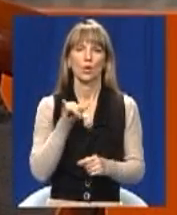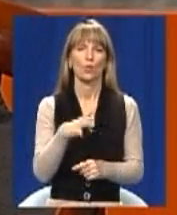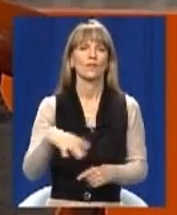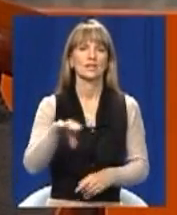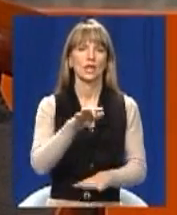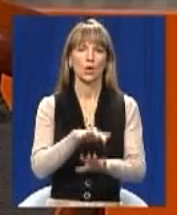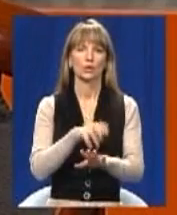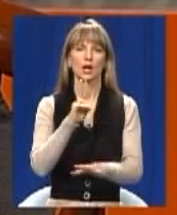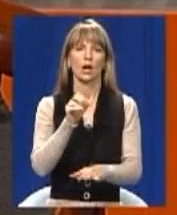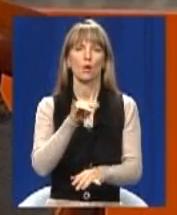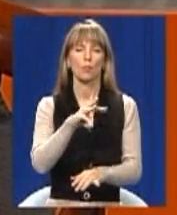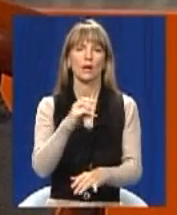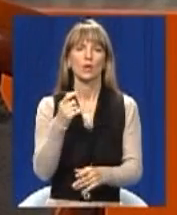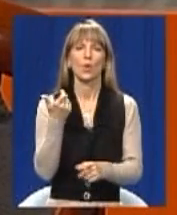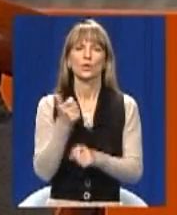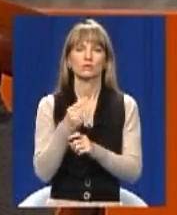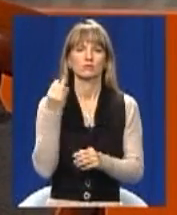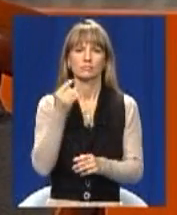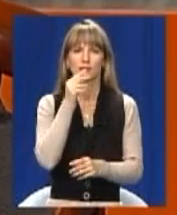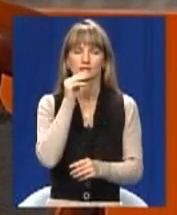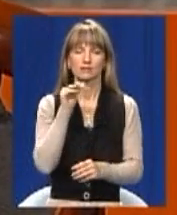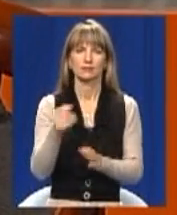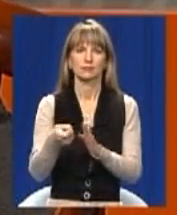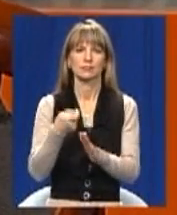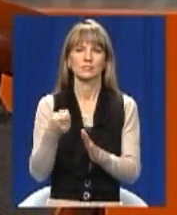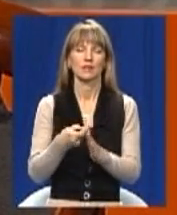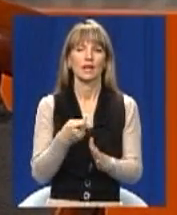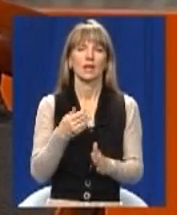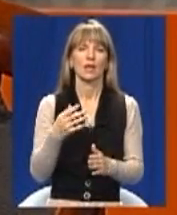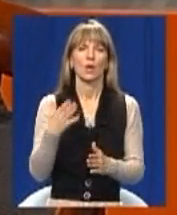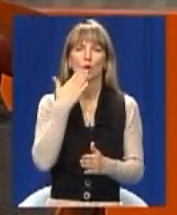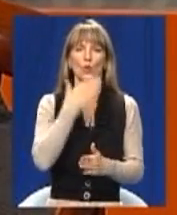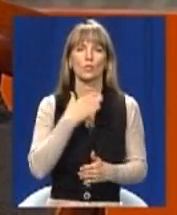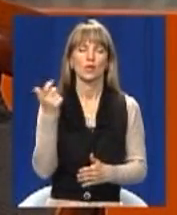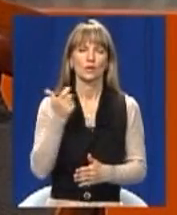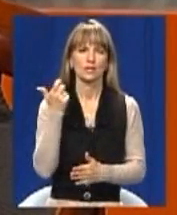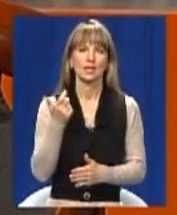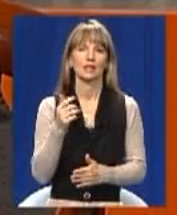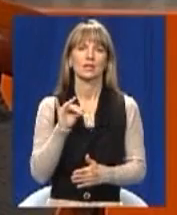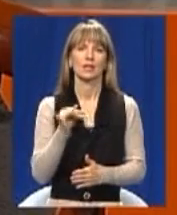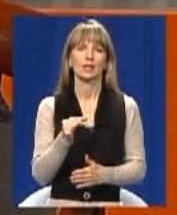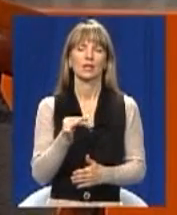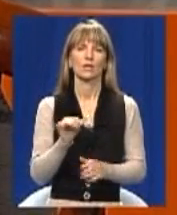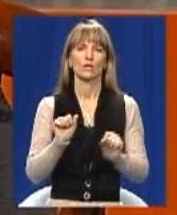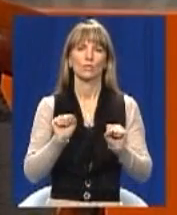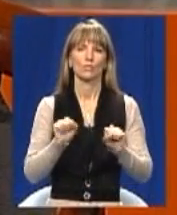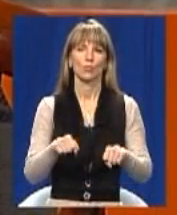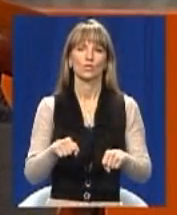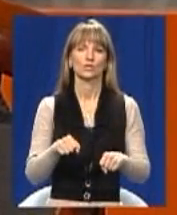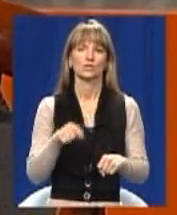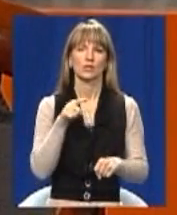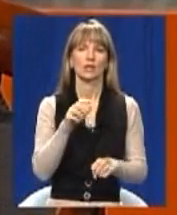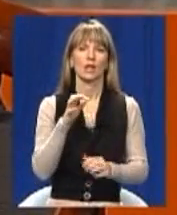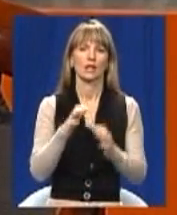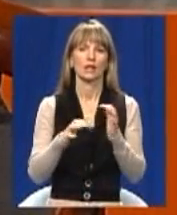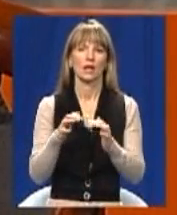каомани. Она очень любопытная, привязанная к своему хозяину. И она, можете себе представить, даже она ладит